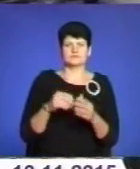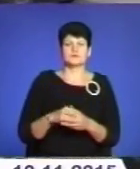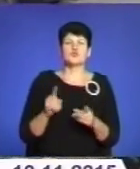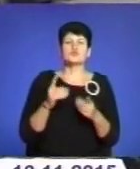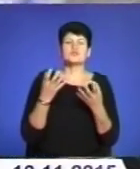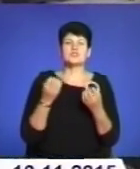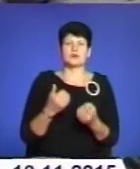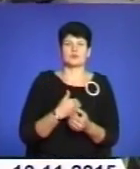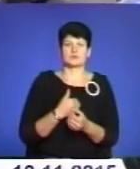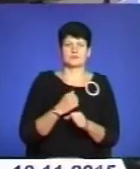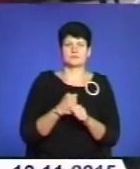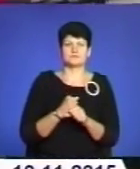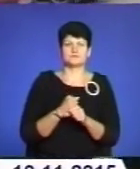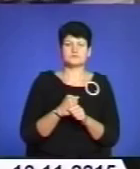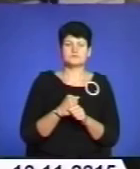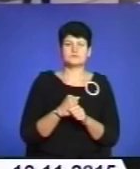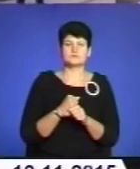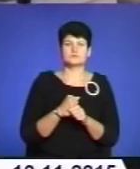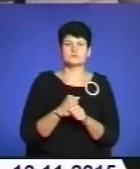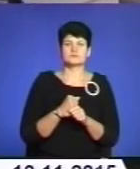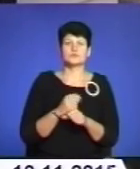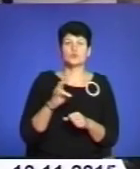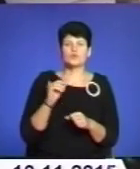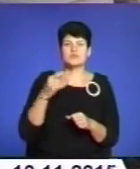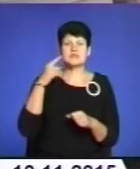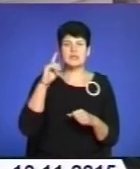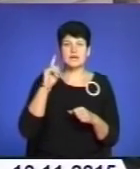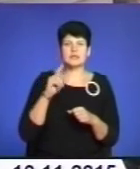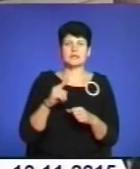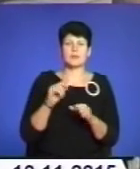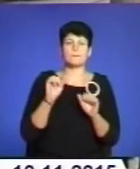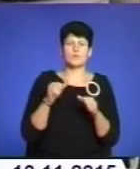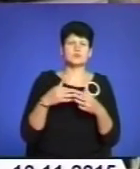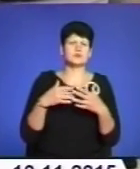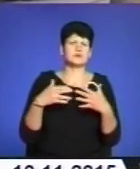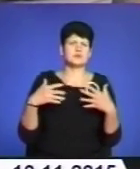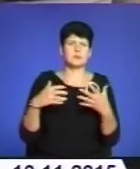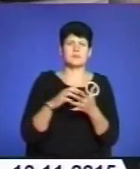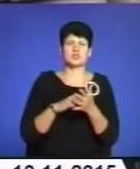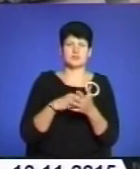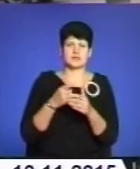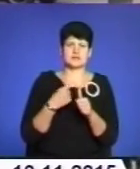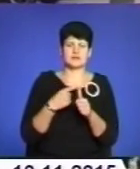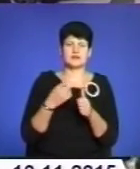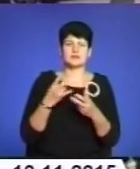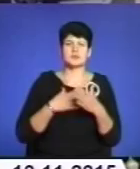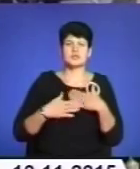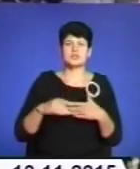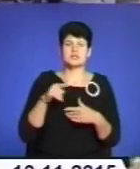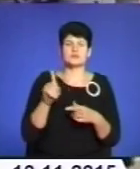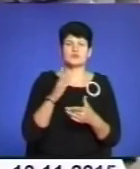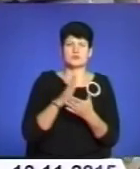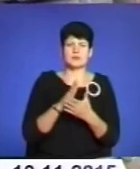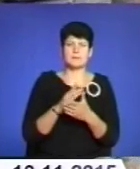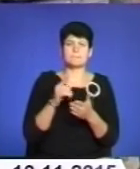Що ще не зроблено? Ну, ви знаєте, можна всяке багато причин називати, але треба тішитись тим, що є.